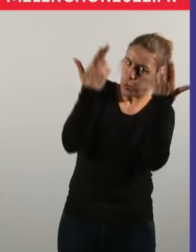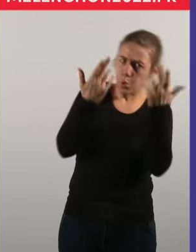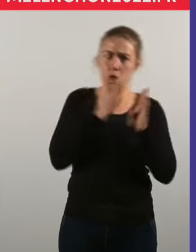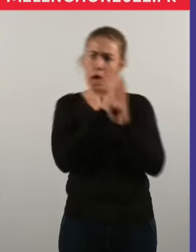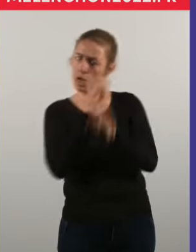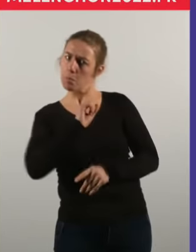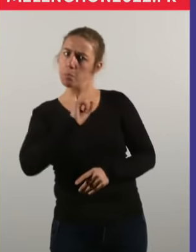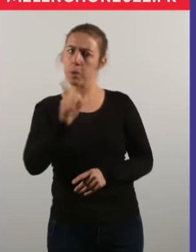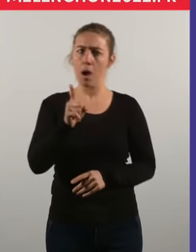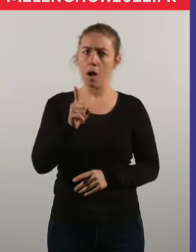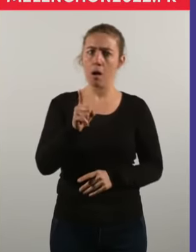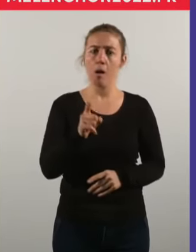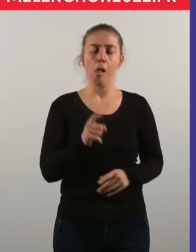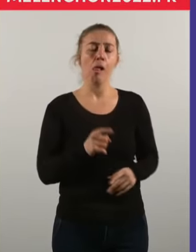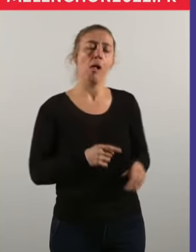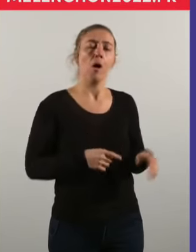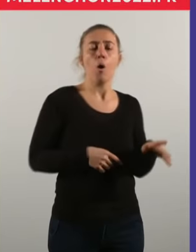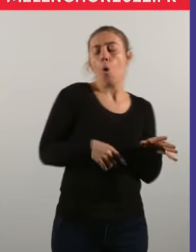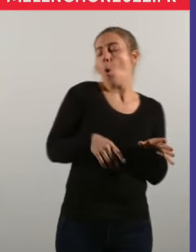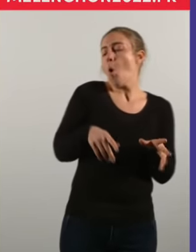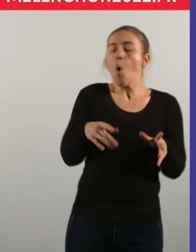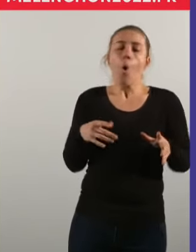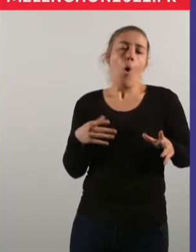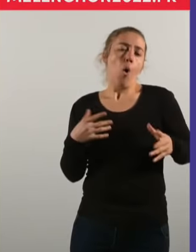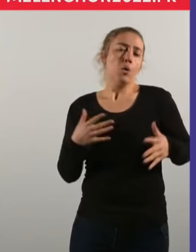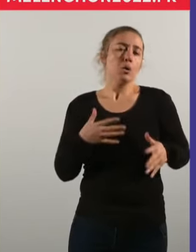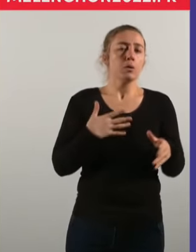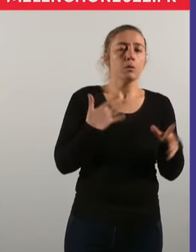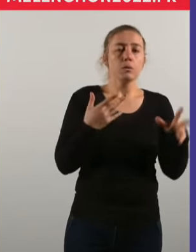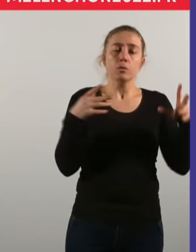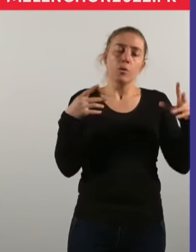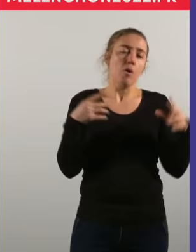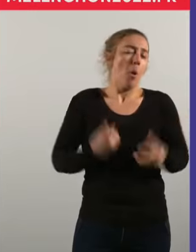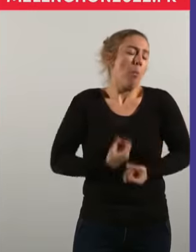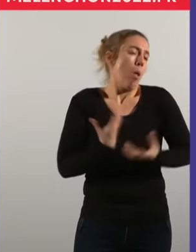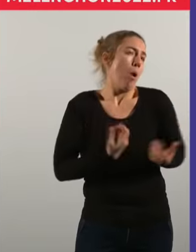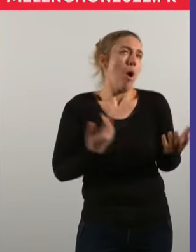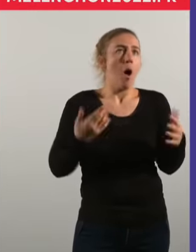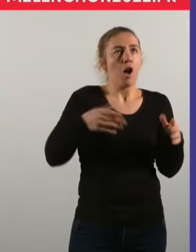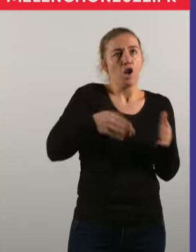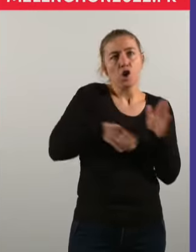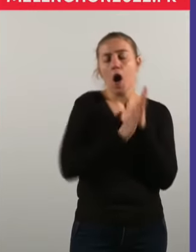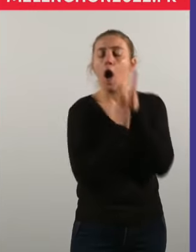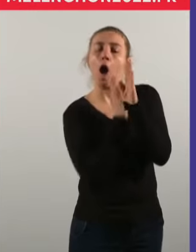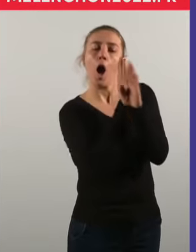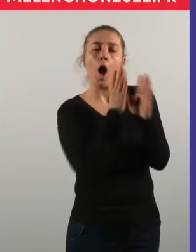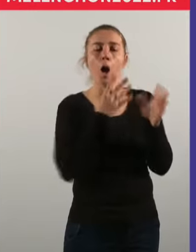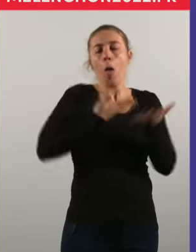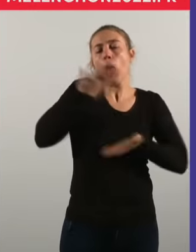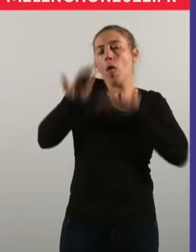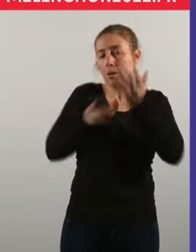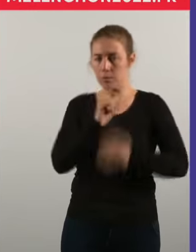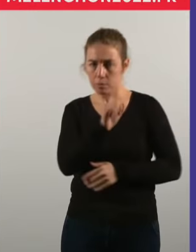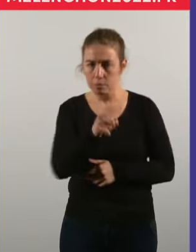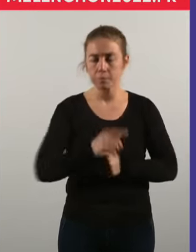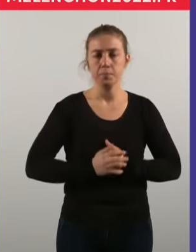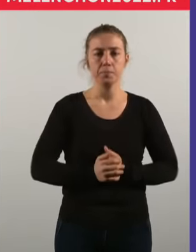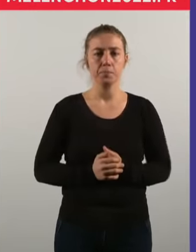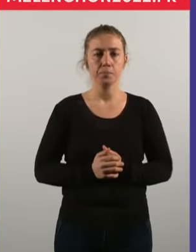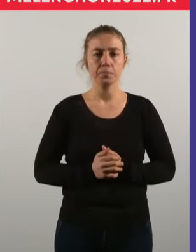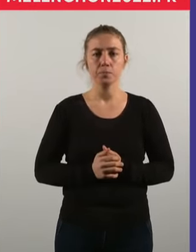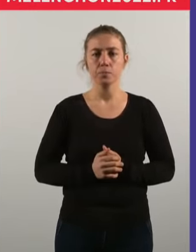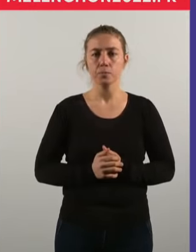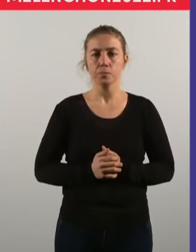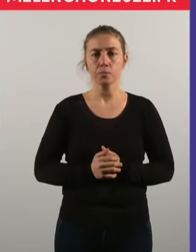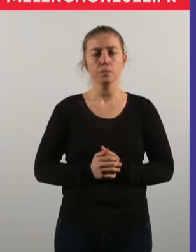pas derrière des demi-expressions, des trois quarts de mots. Au moment où